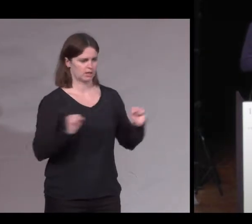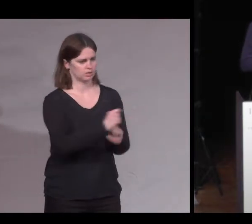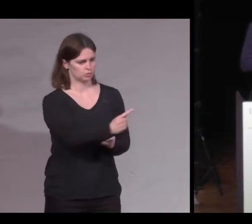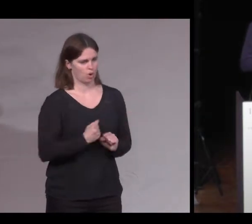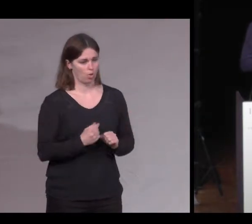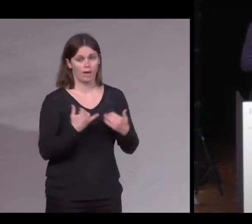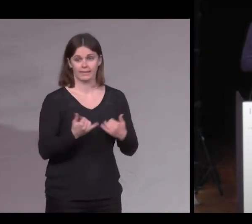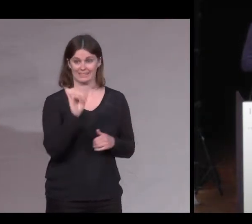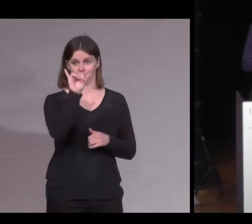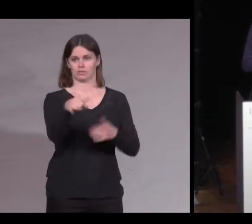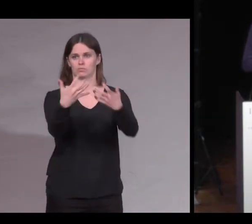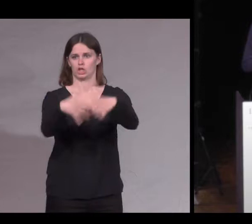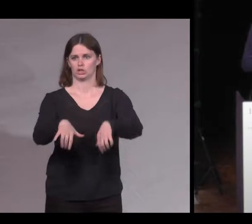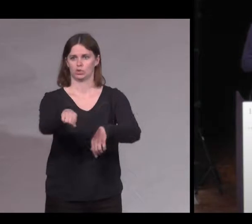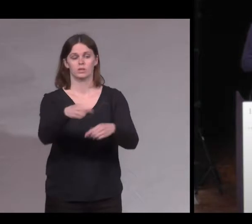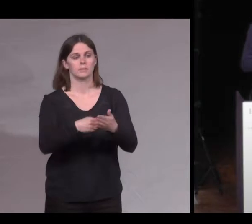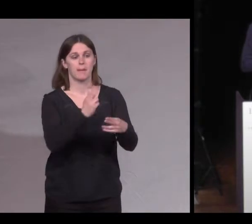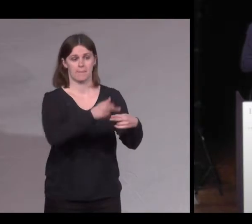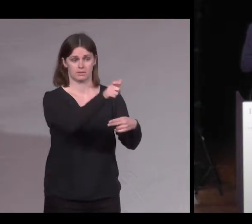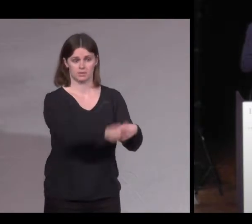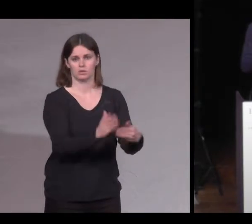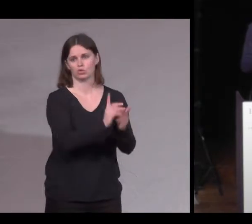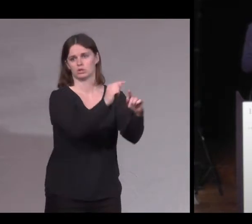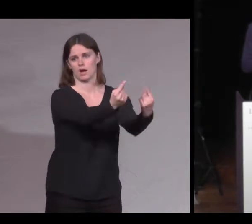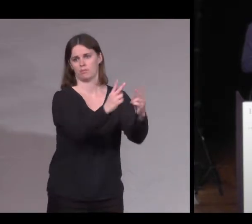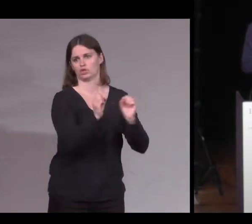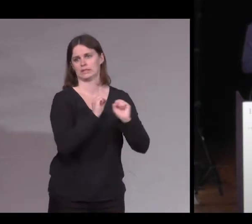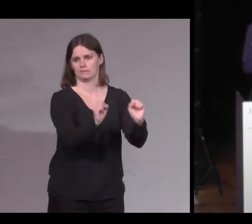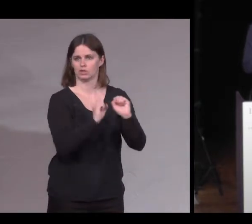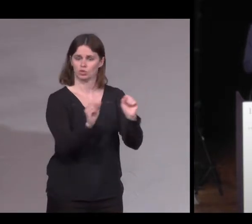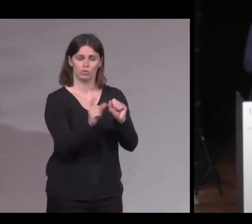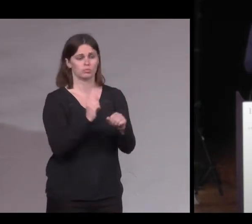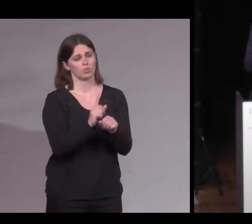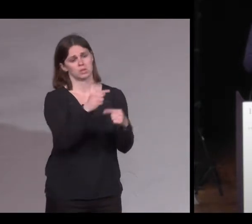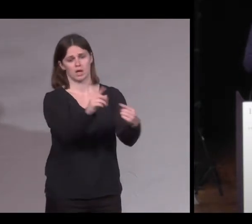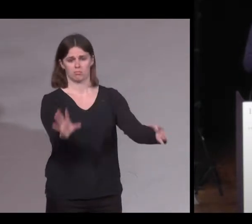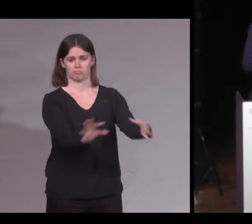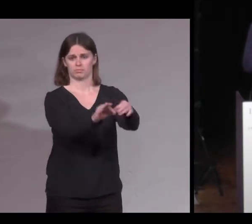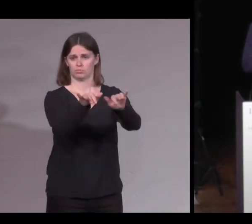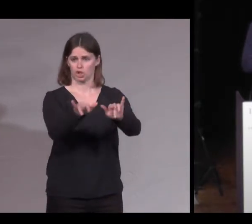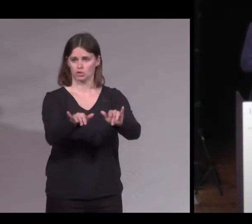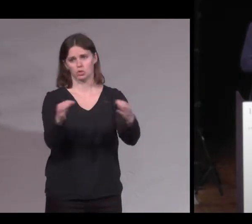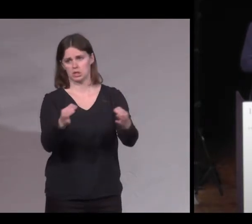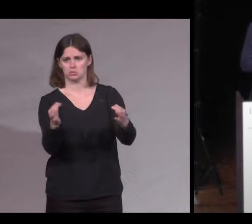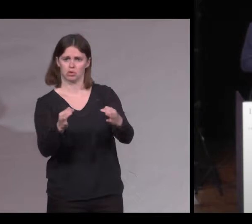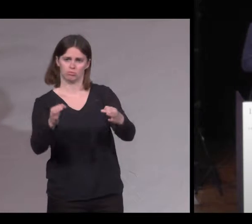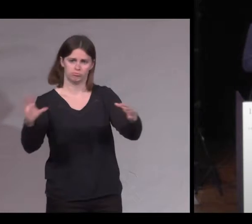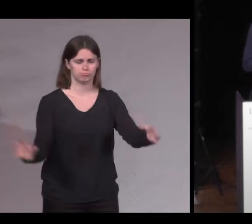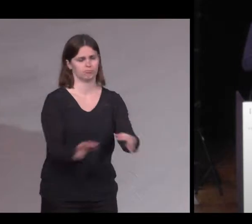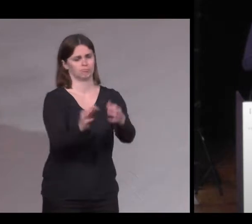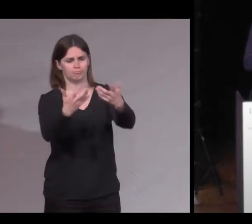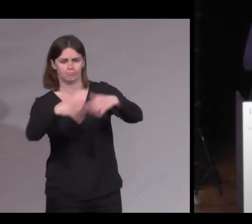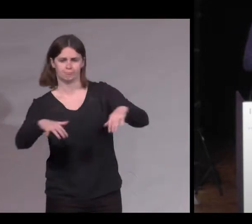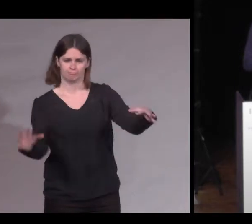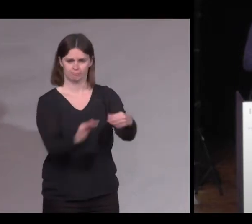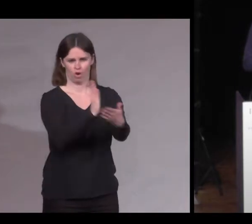že nám můžeme jednoduše interpretovat pacientovi to, co děláme, interpretovat mu výsledky, to jsou rozumitelné řeči. Přijde